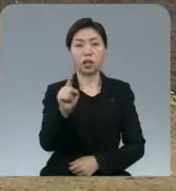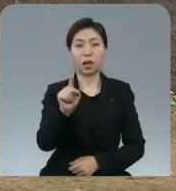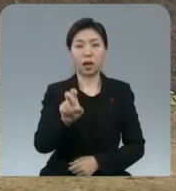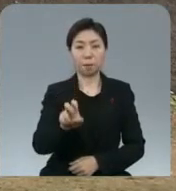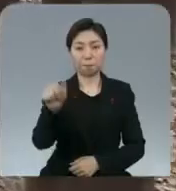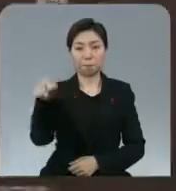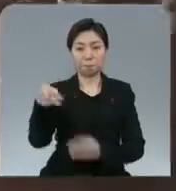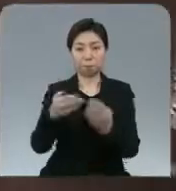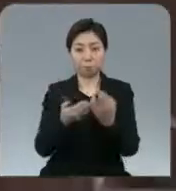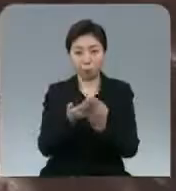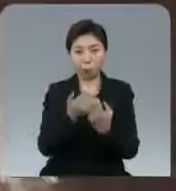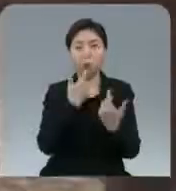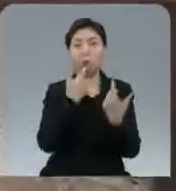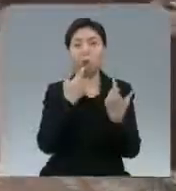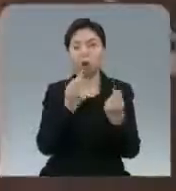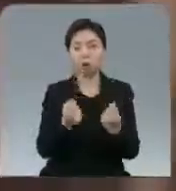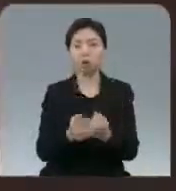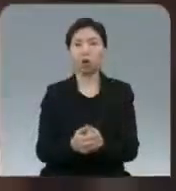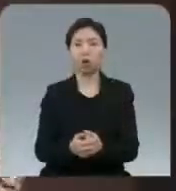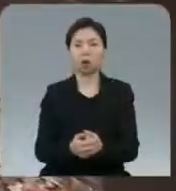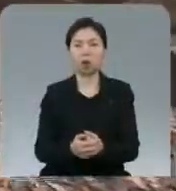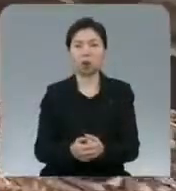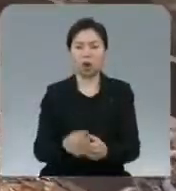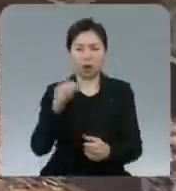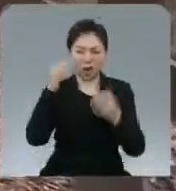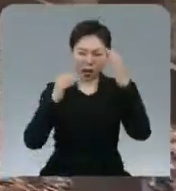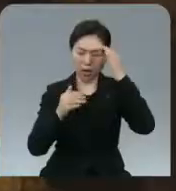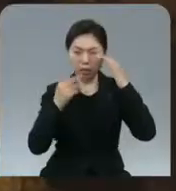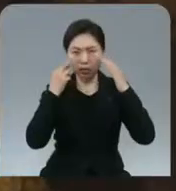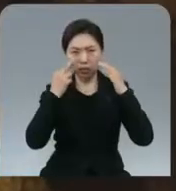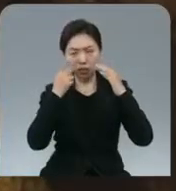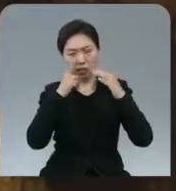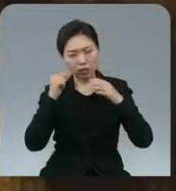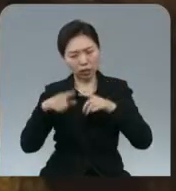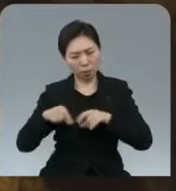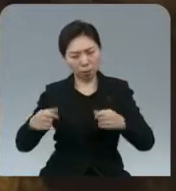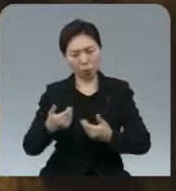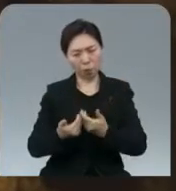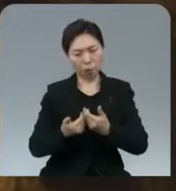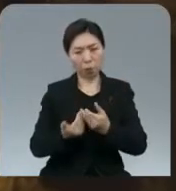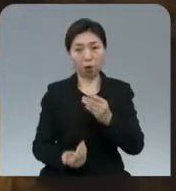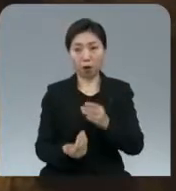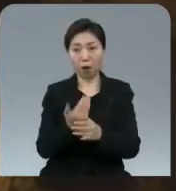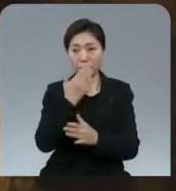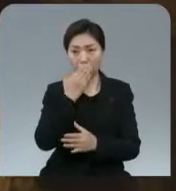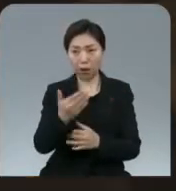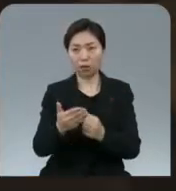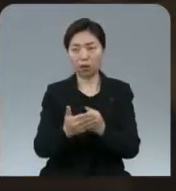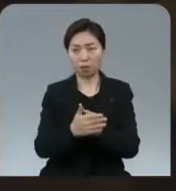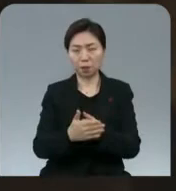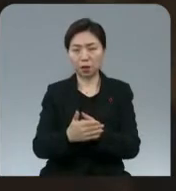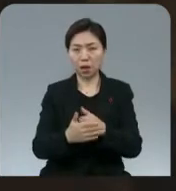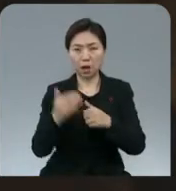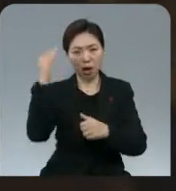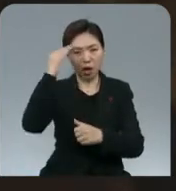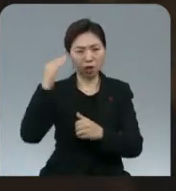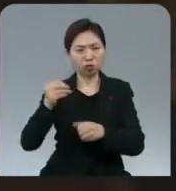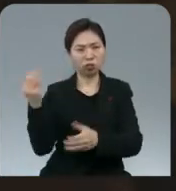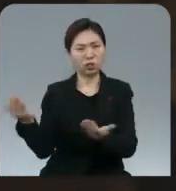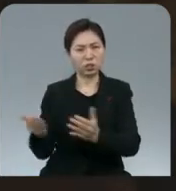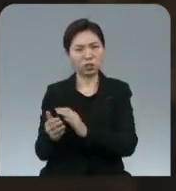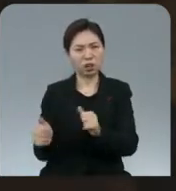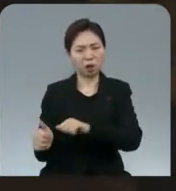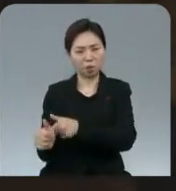được công nhận về giá trị phổ quát vượt trội tuy nhiên vì đăng ký di sản thế giới đối với một địa điểm từng cưỡng ép lao độngngười Zone